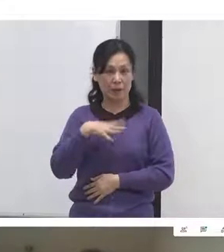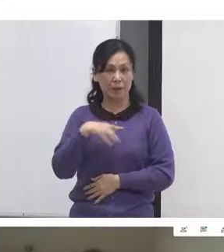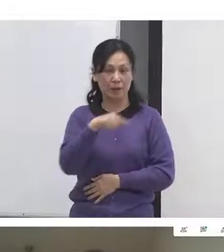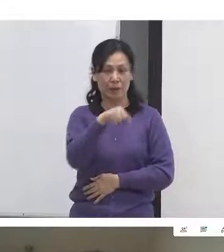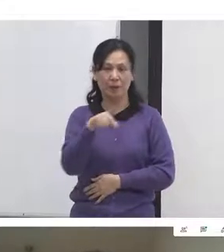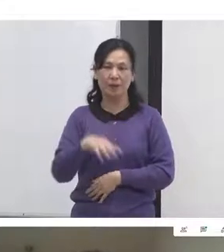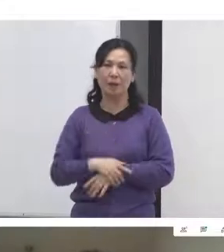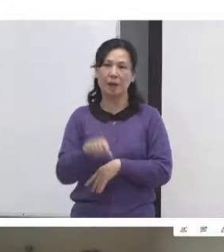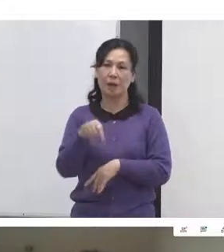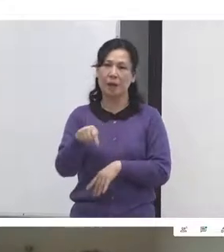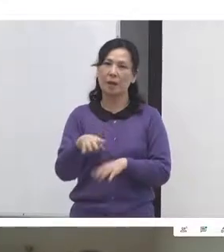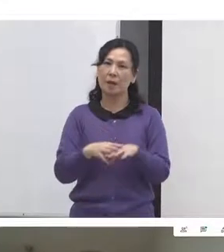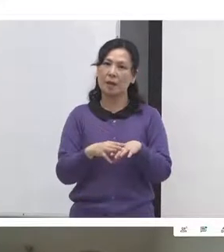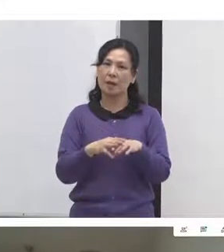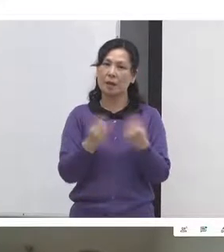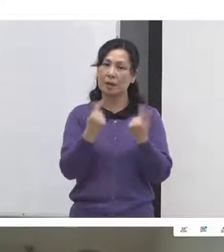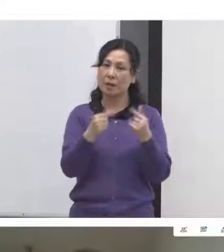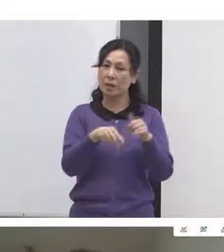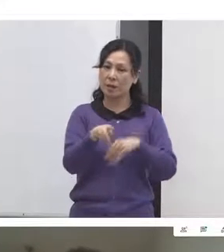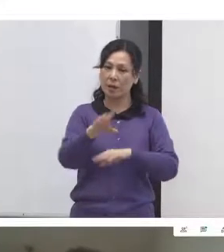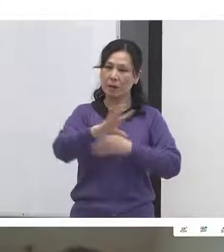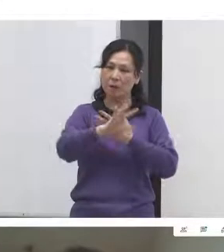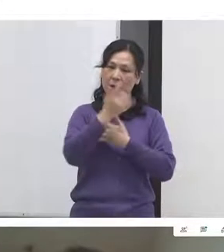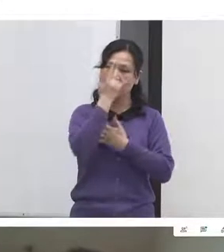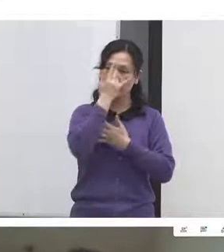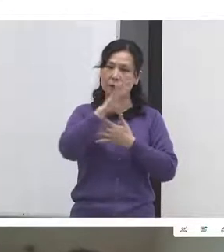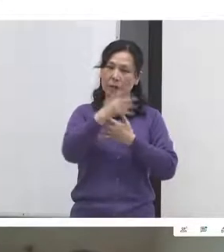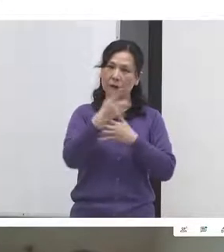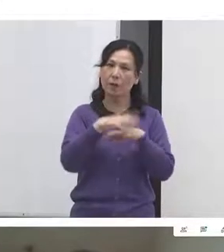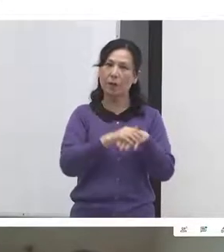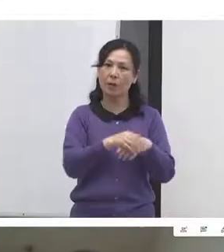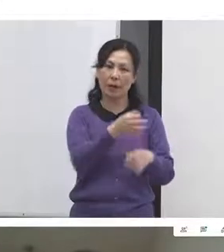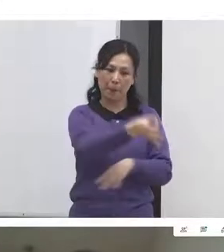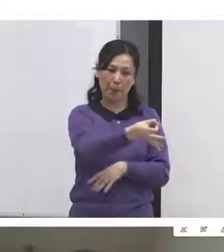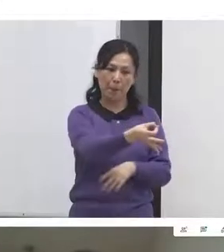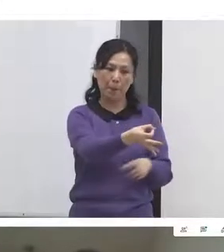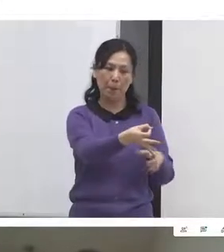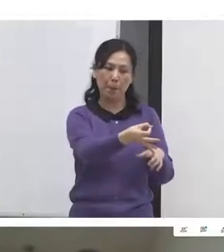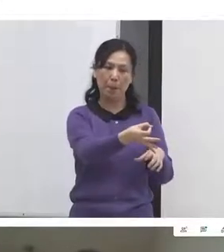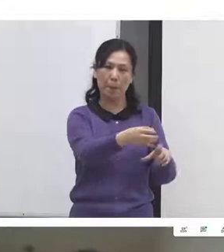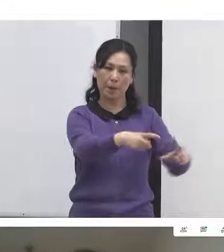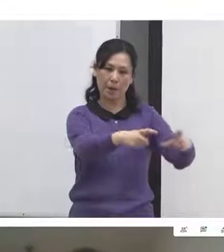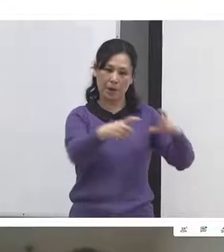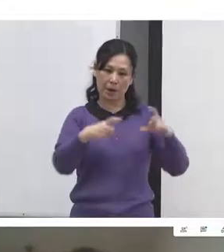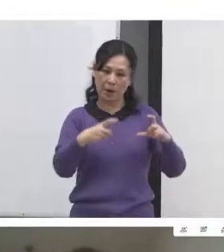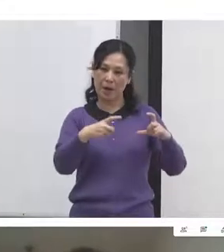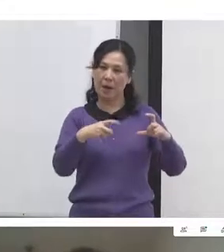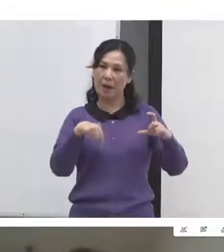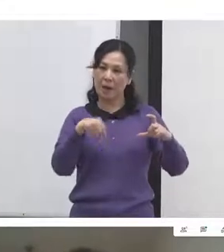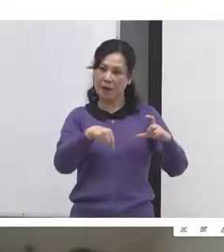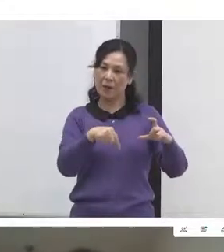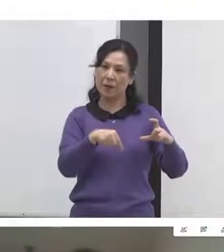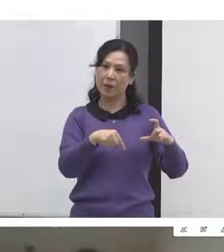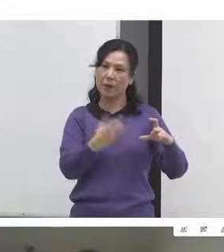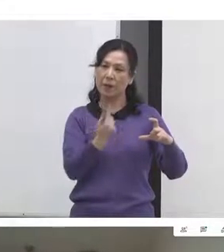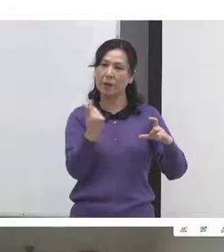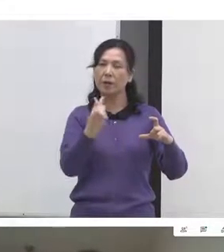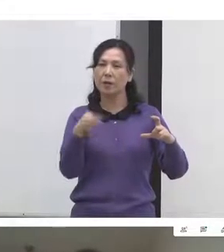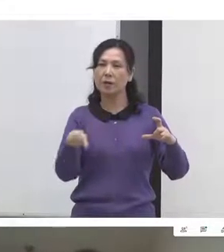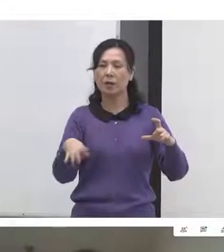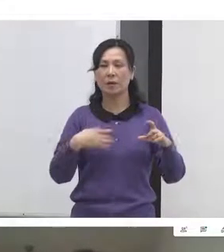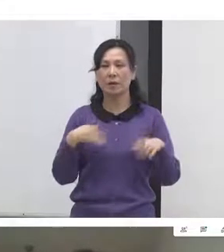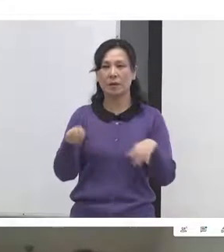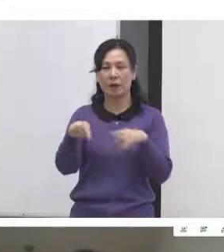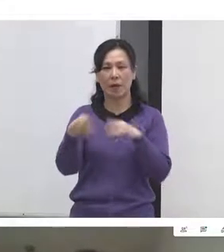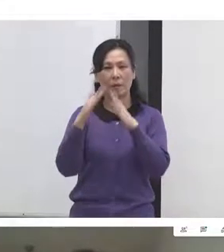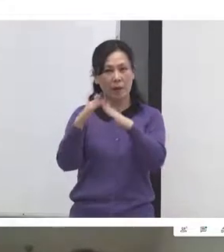是非常好的范例。就是说，可能买一个 Touch Table， 然后，一个互动式的地图放在比如说 City Hall 的 lobby， 然